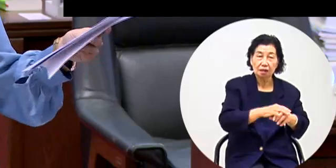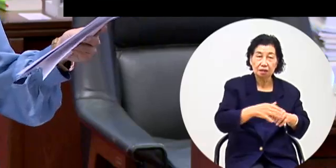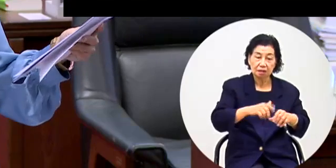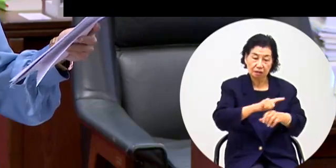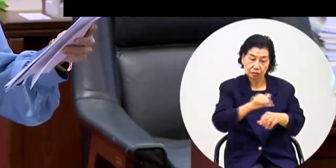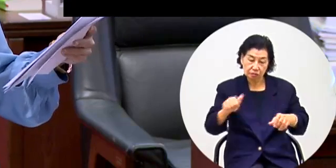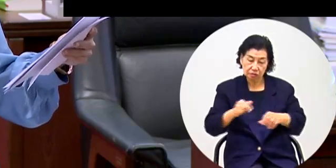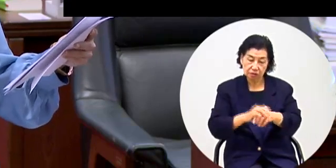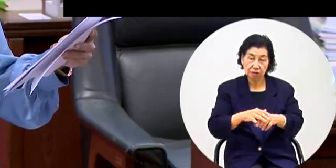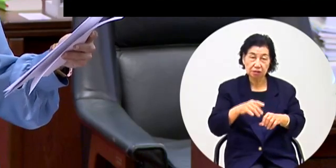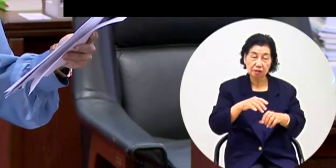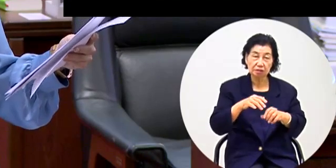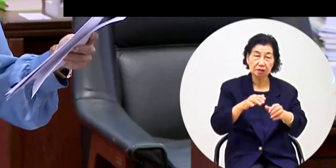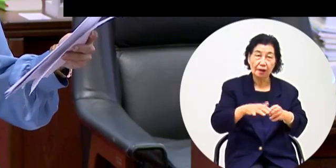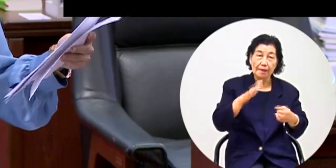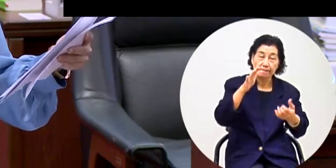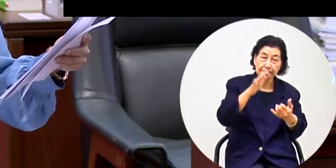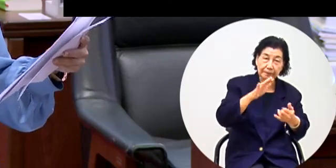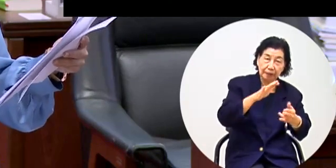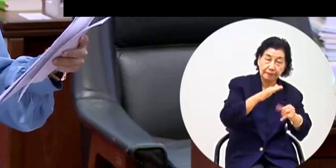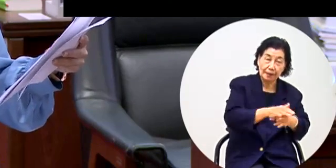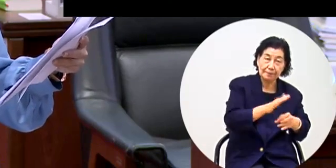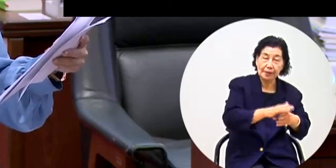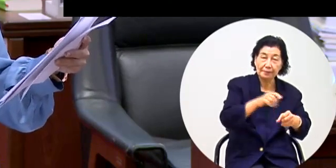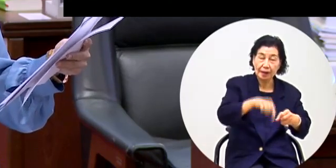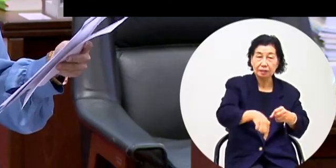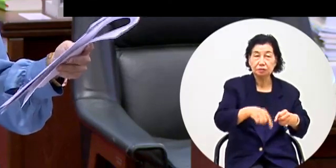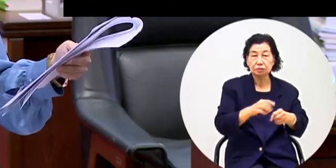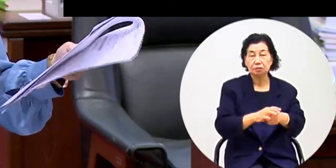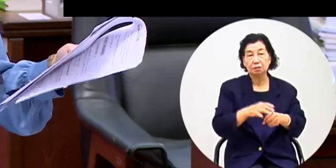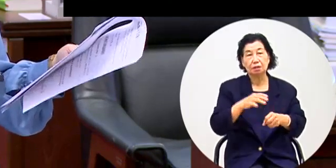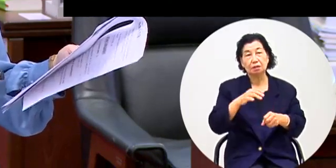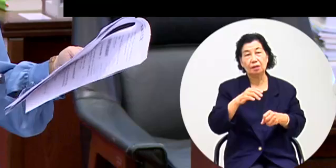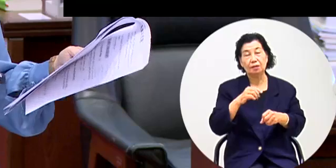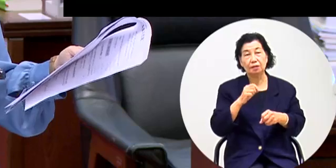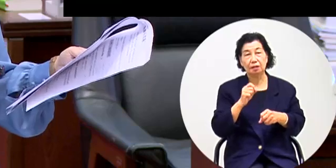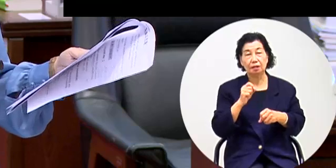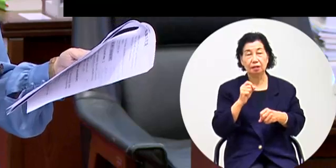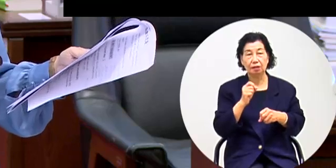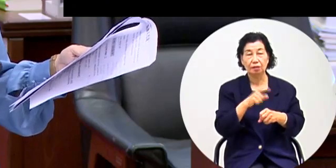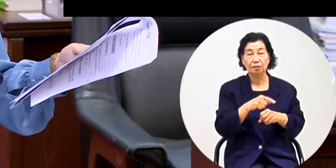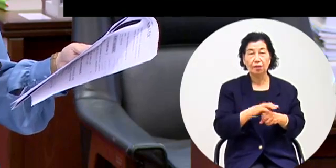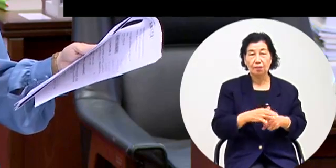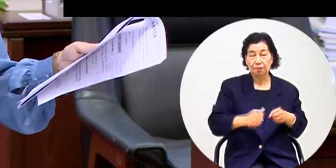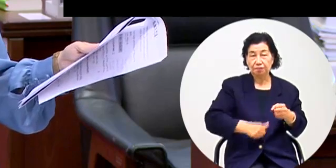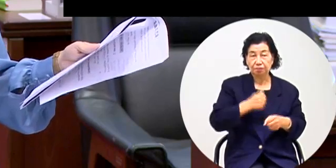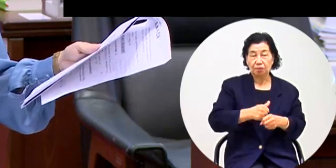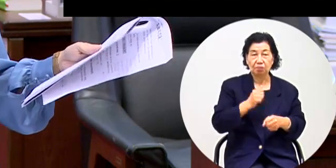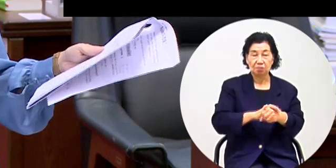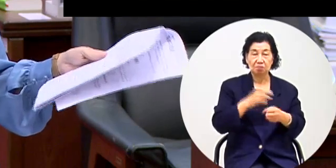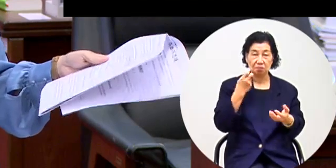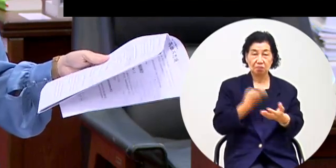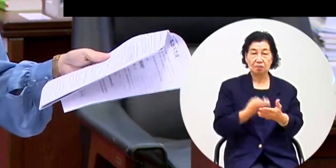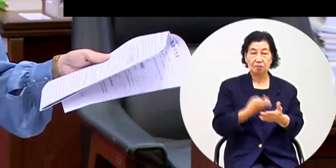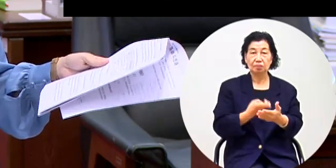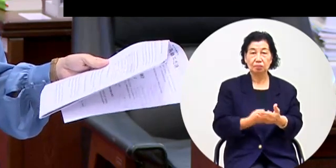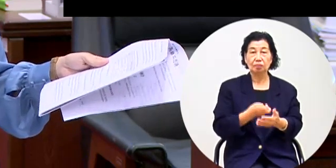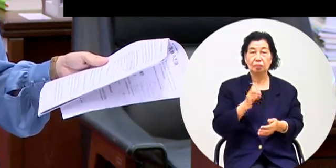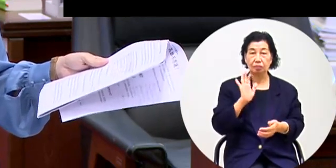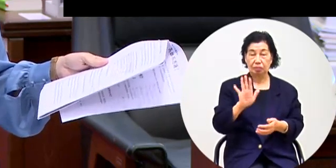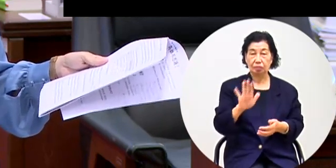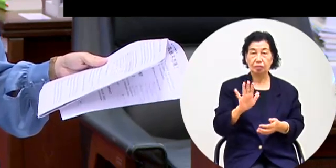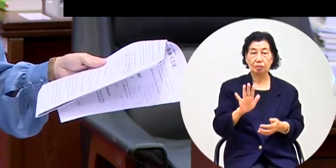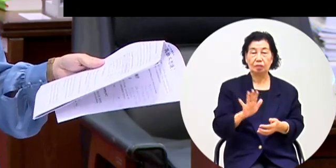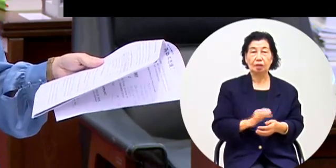来，我们上面有标数字，看起来真的非常的严峻啊。整个环境非常的严峻，我们也可以看到，就是